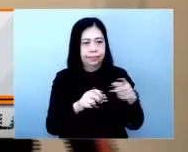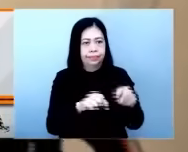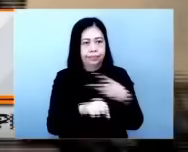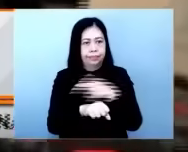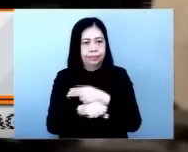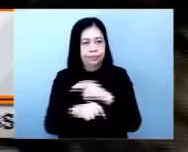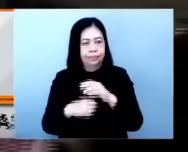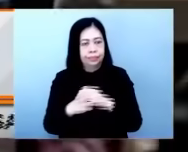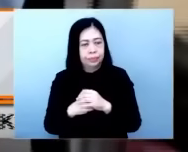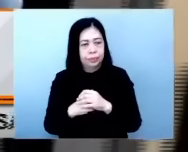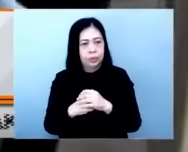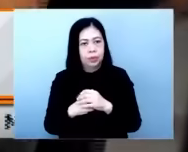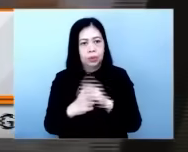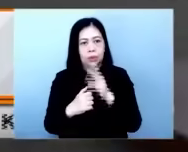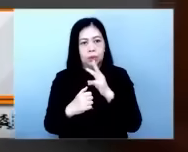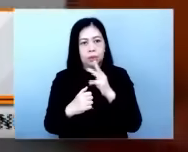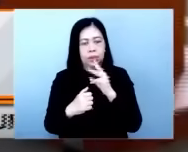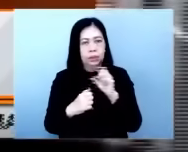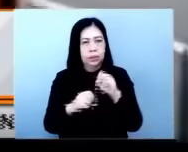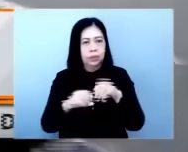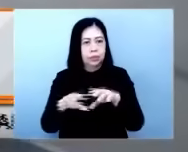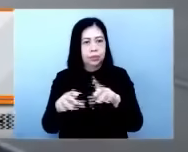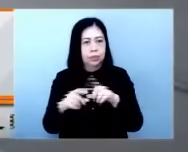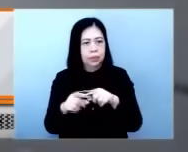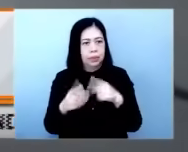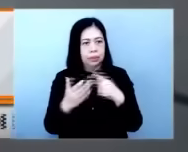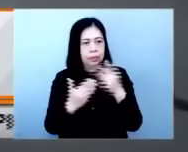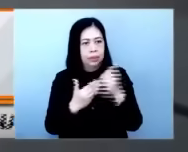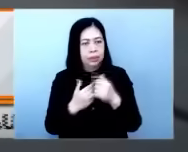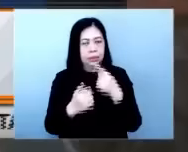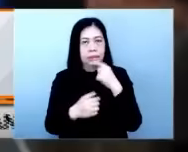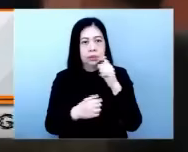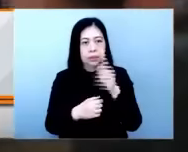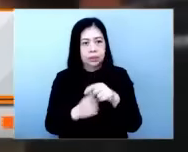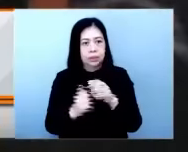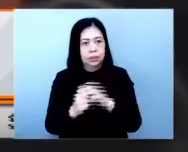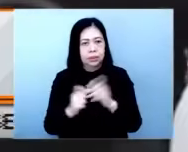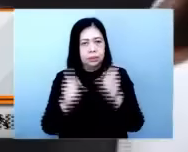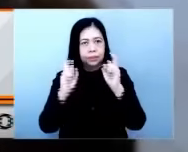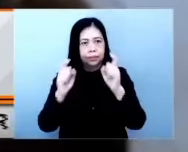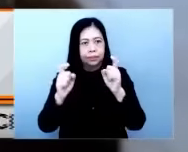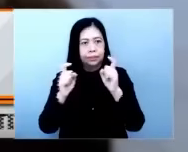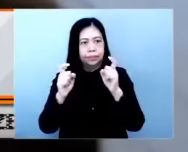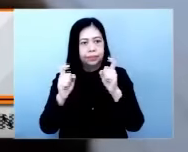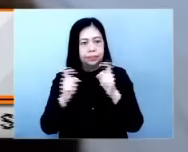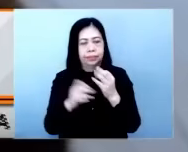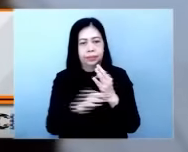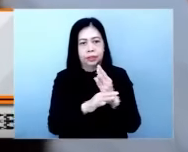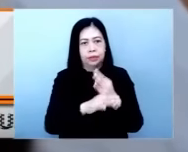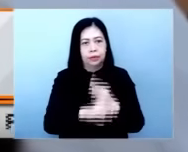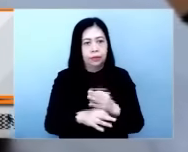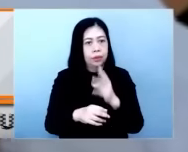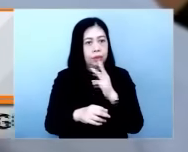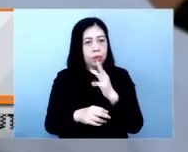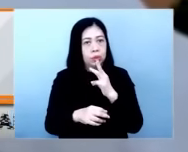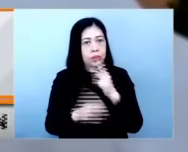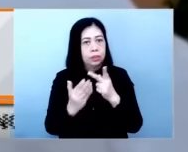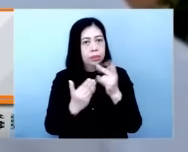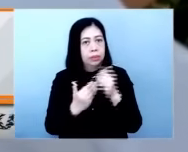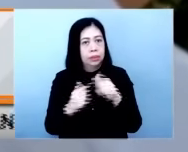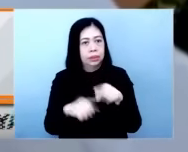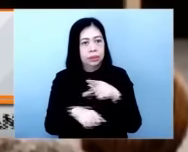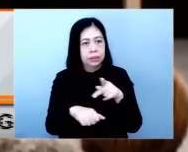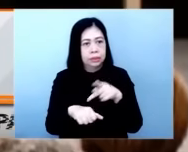Water Supply Project. Ipinag-utos dito ng Pangulo na paspasan ang pagsasaayos ng water project sa bansa,